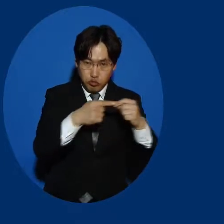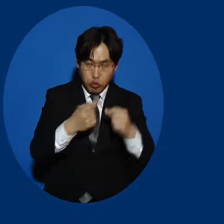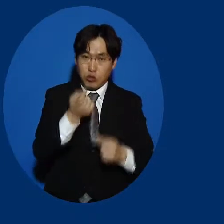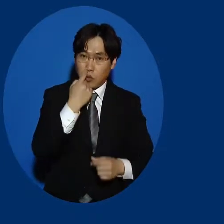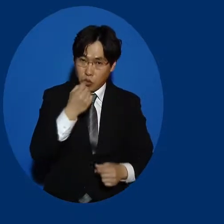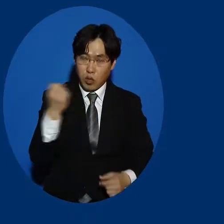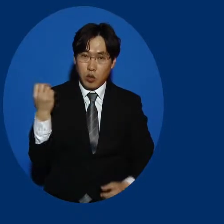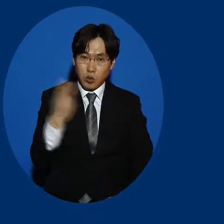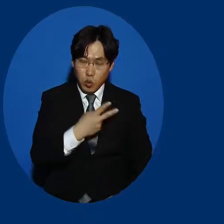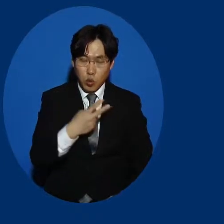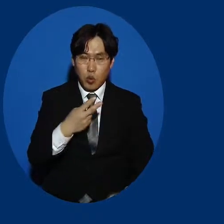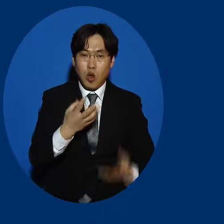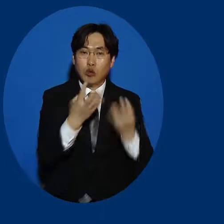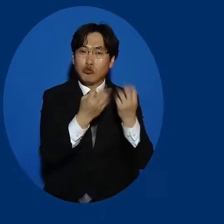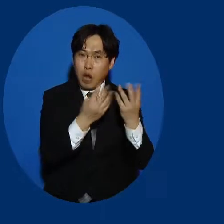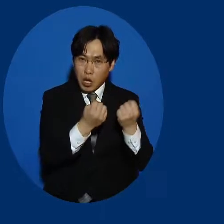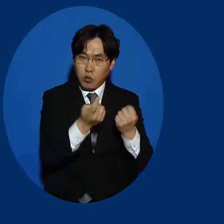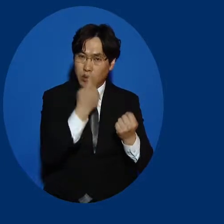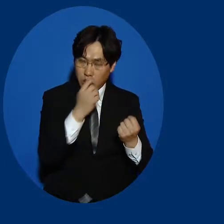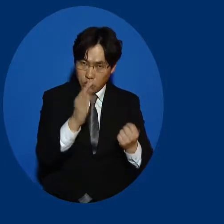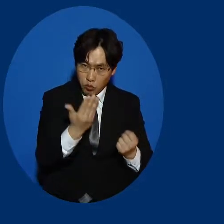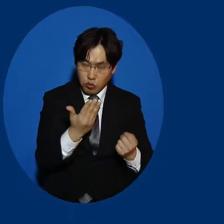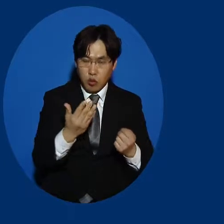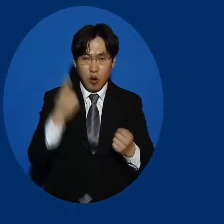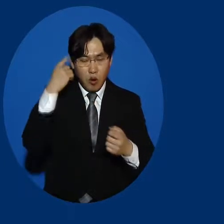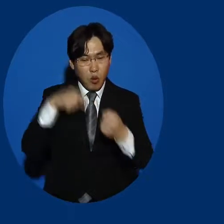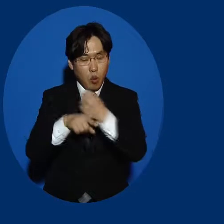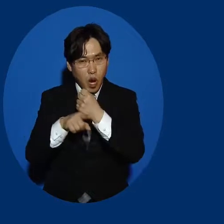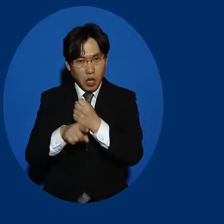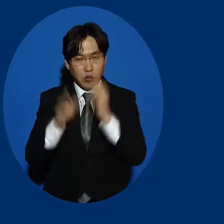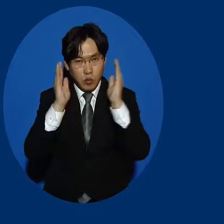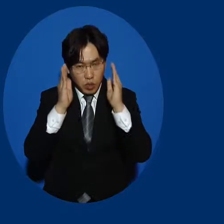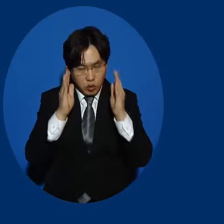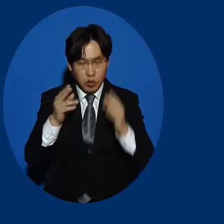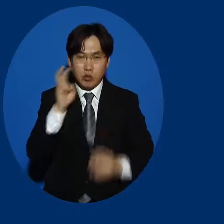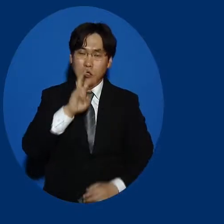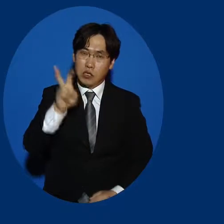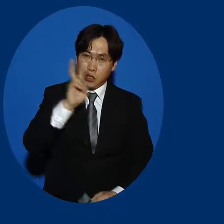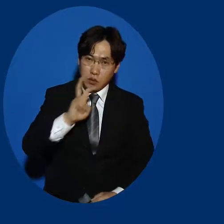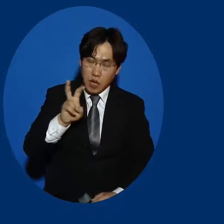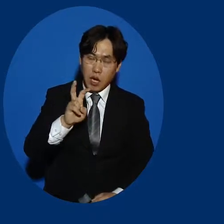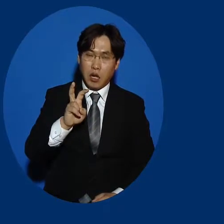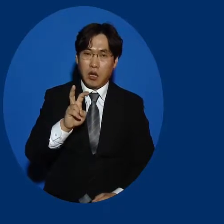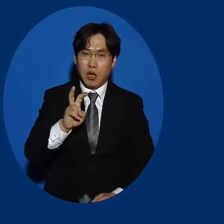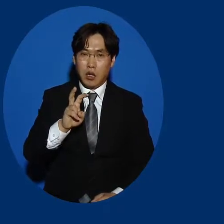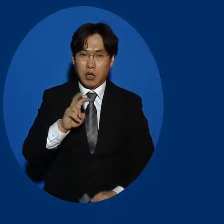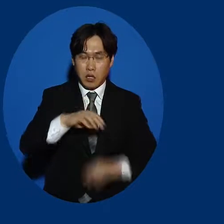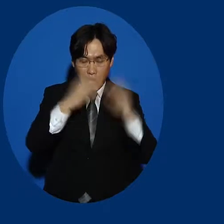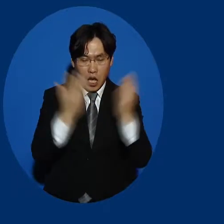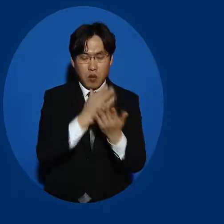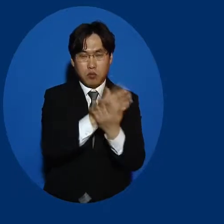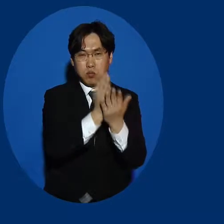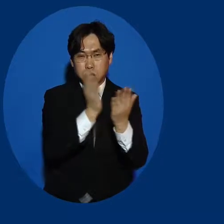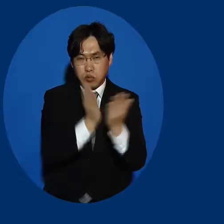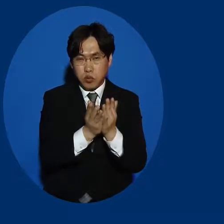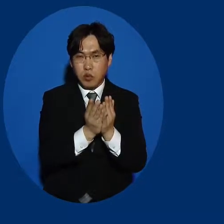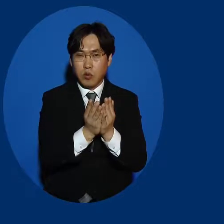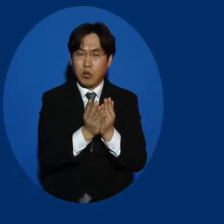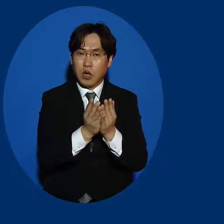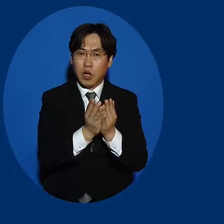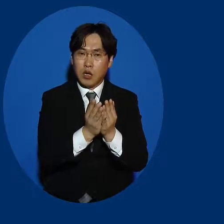되죠. 수학도 해야 되죠. 과학도 해야 되죠. 음악도 해야 되죠. 정말 많은